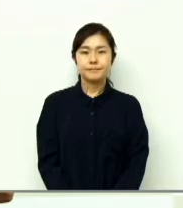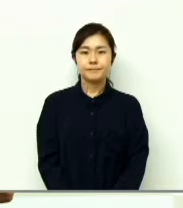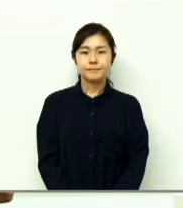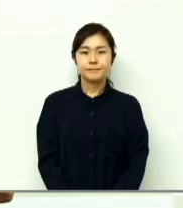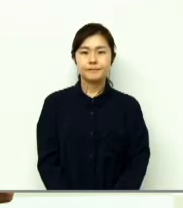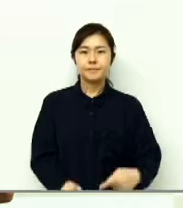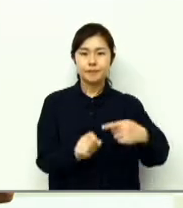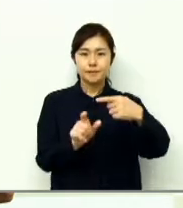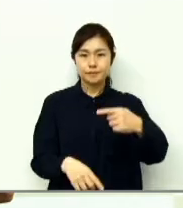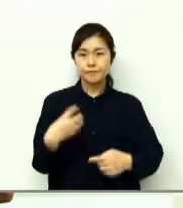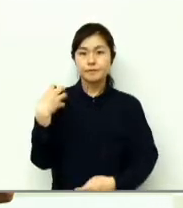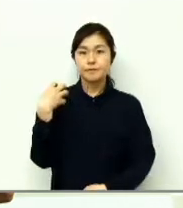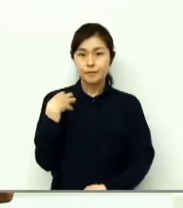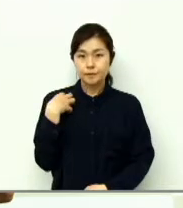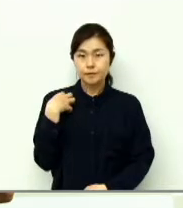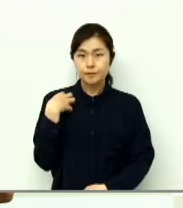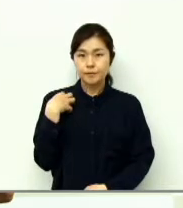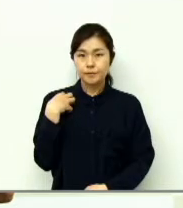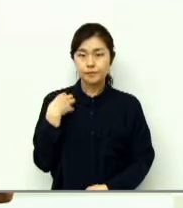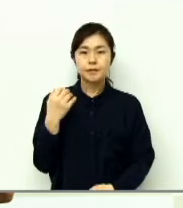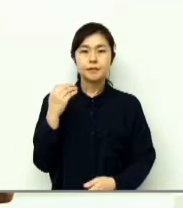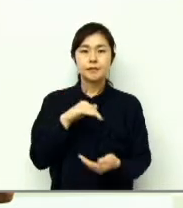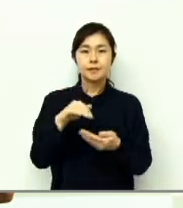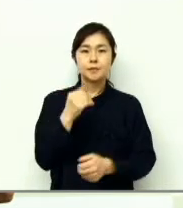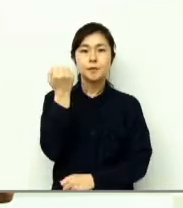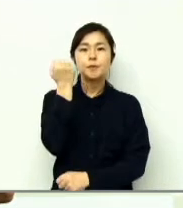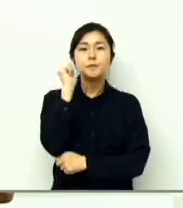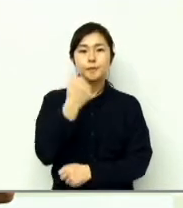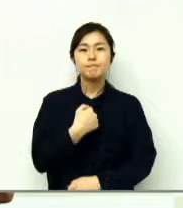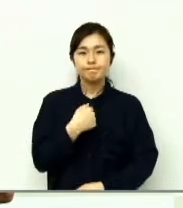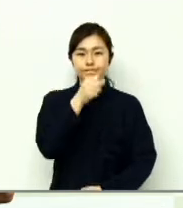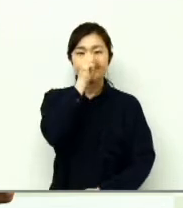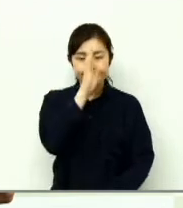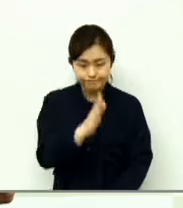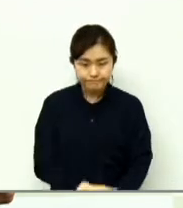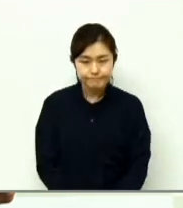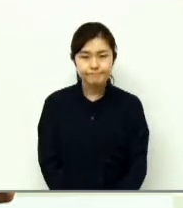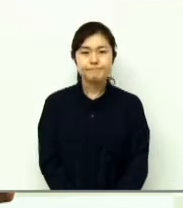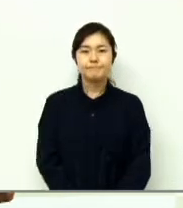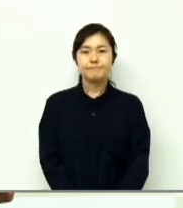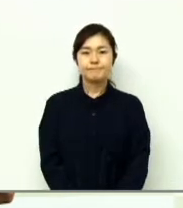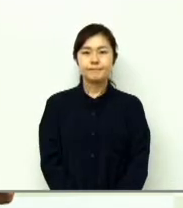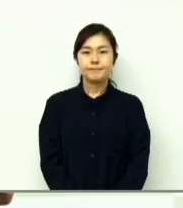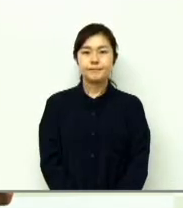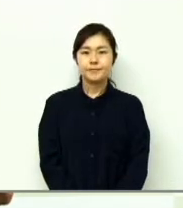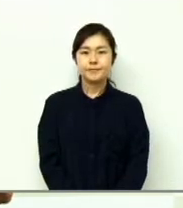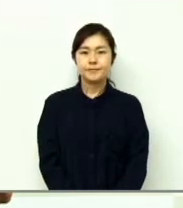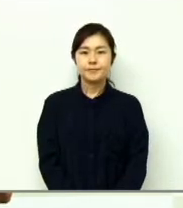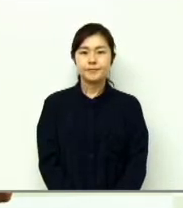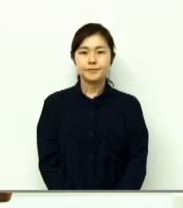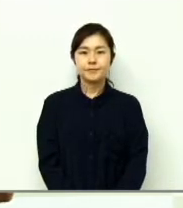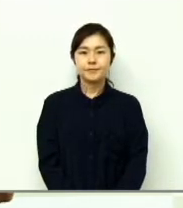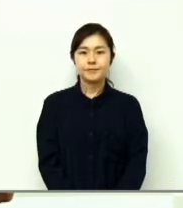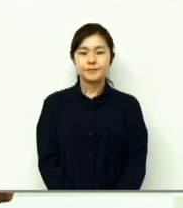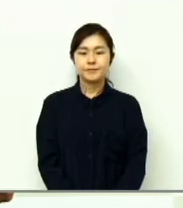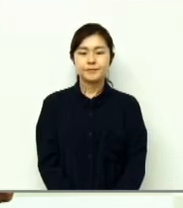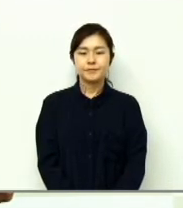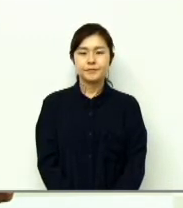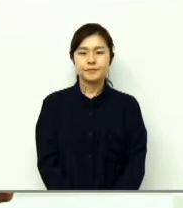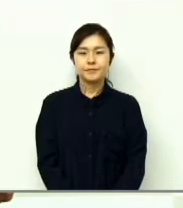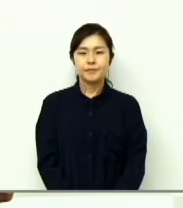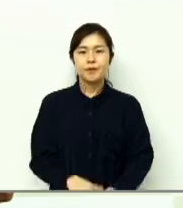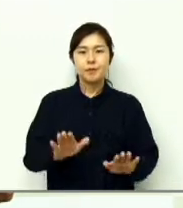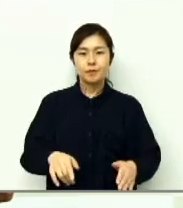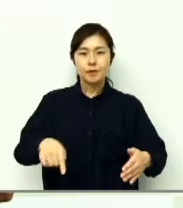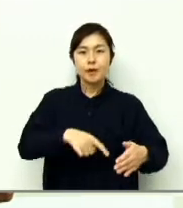1月の幹事社を務めさせていただきます、埼玉新聞の橋本と申します。よろしくお願いします。 よろしくお願いします。 それでは本日の、会見